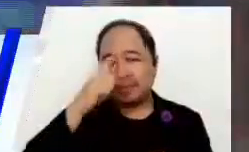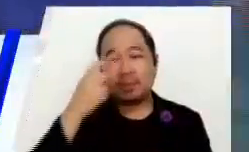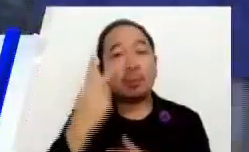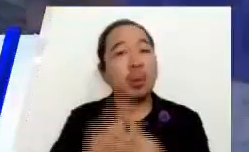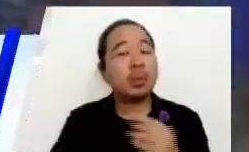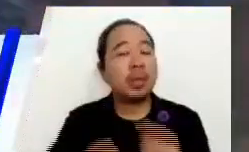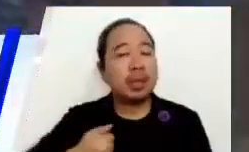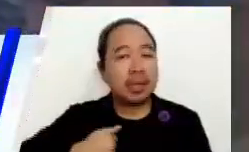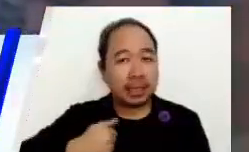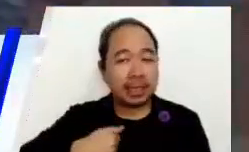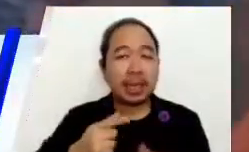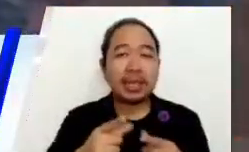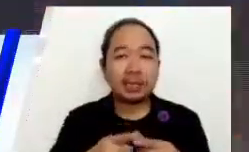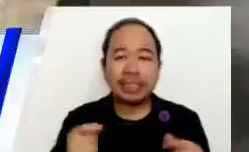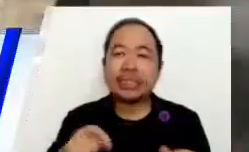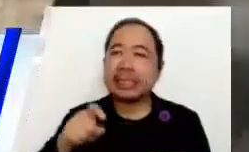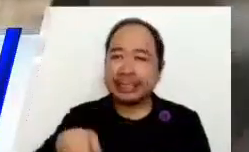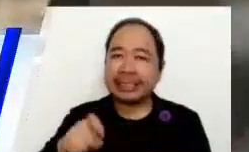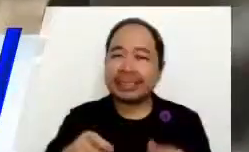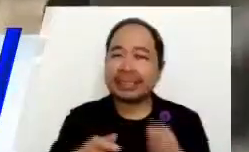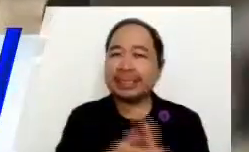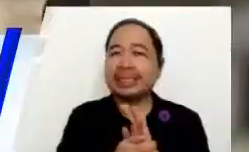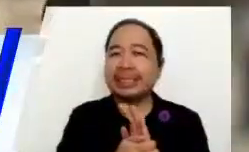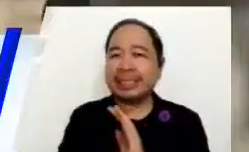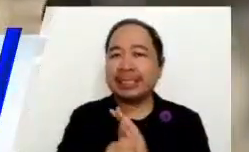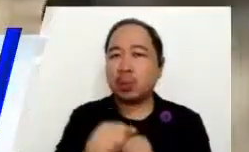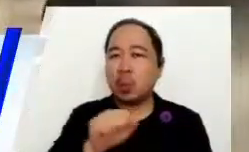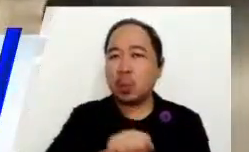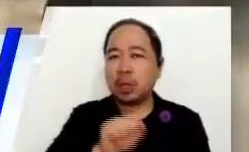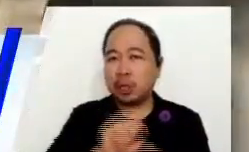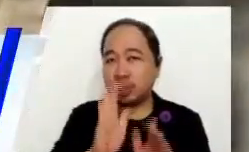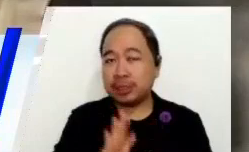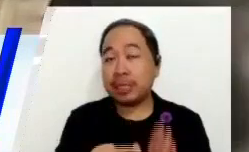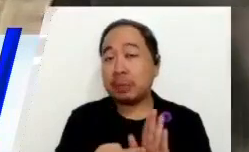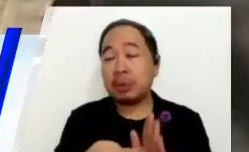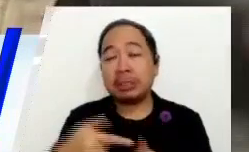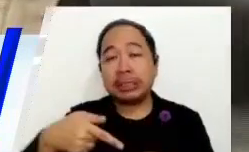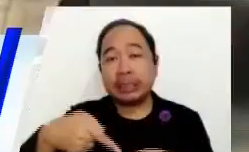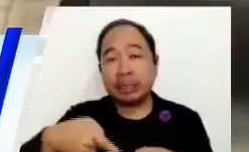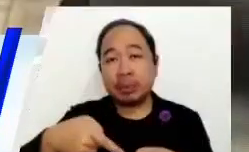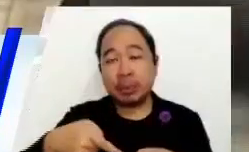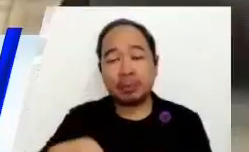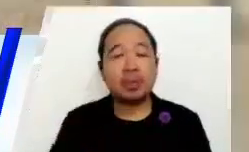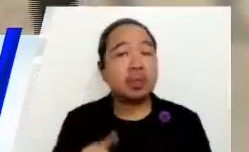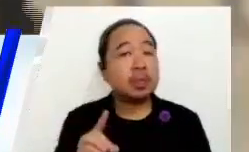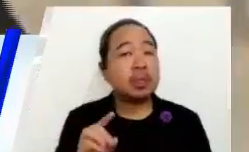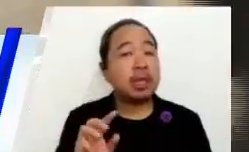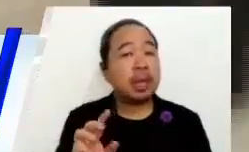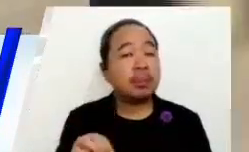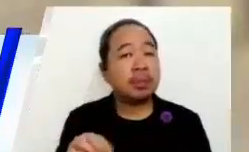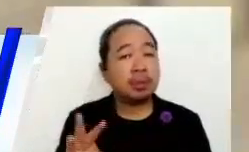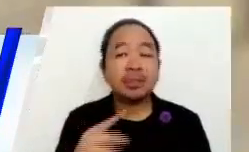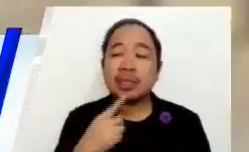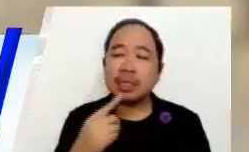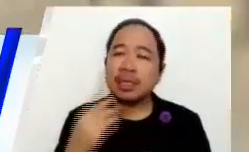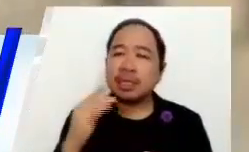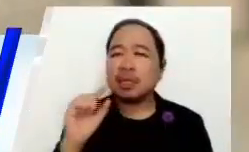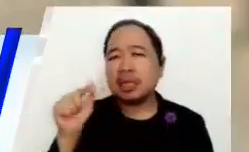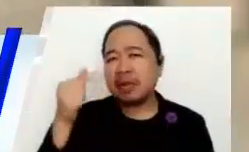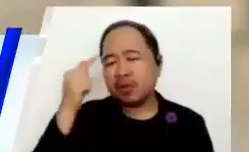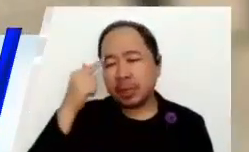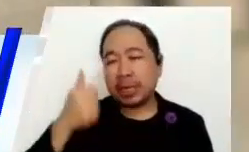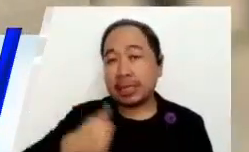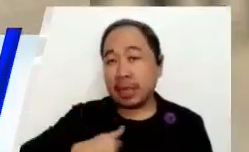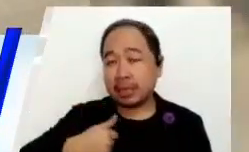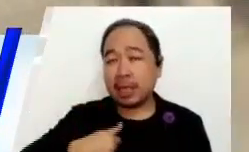skilled workers gaya ng welders. Ayon sa DMW, umaasa ang gobyerno ng Saskatchewan, Canada na mapirmahan